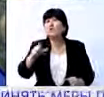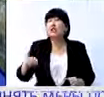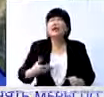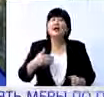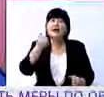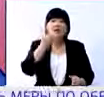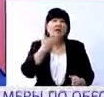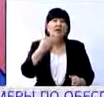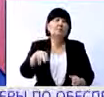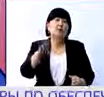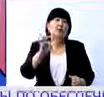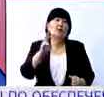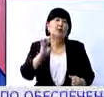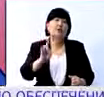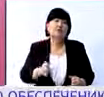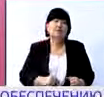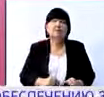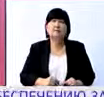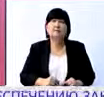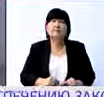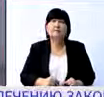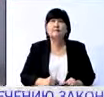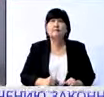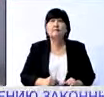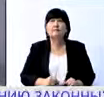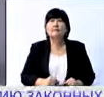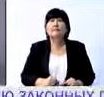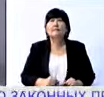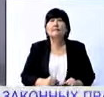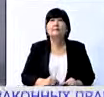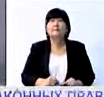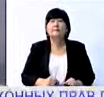Спасибо тебе, донор. Алина Паражан, Шыңгысхан Абаев, Ханат Махамбетов, телеканал «Кызылорда».